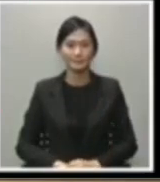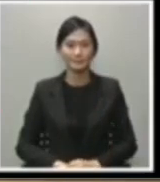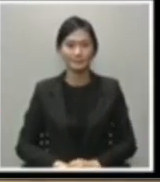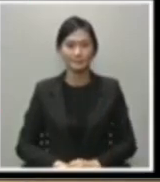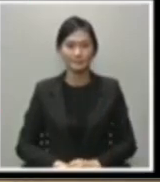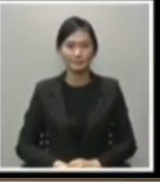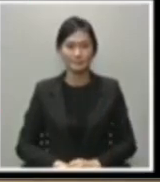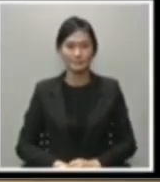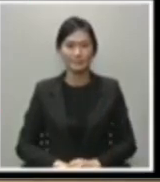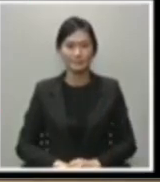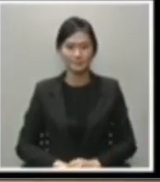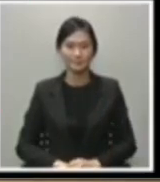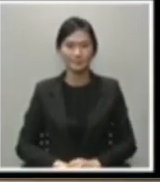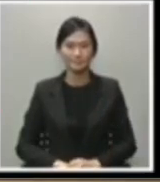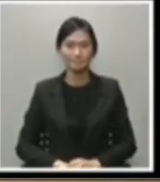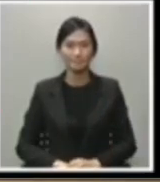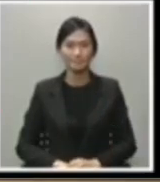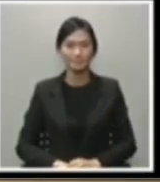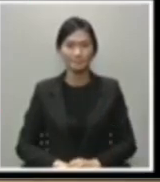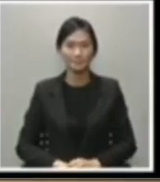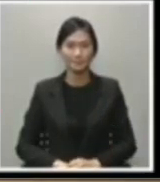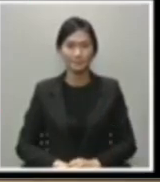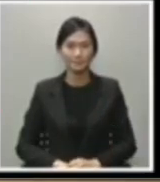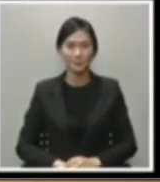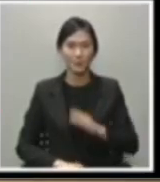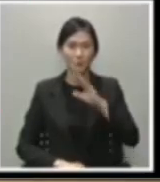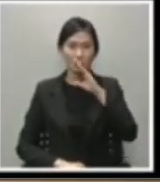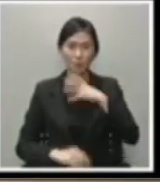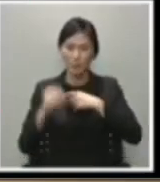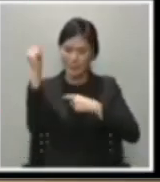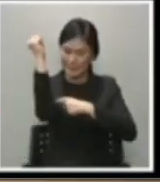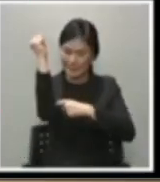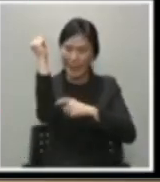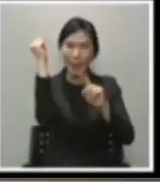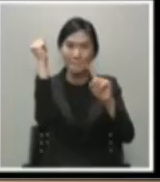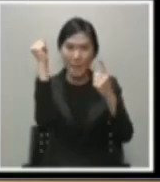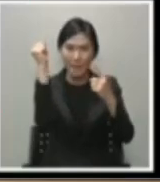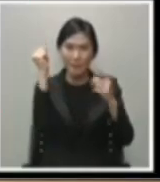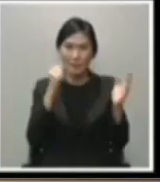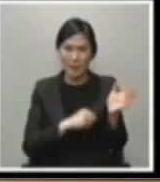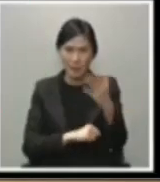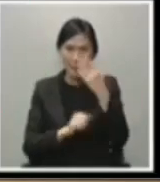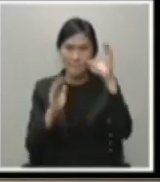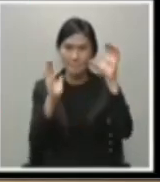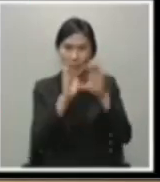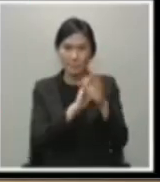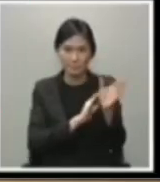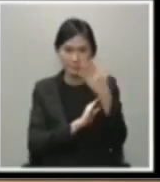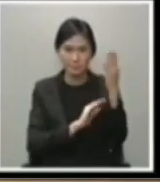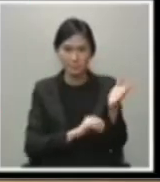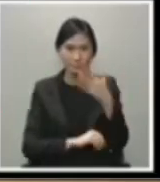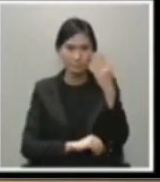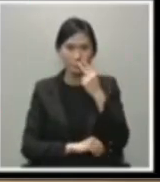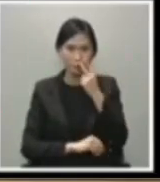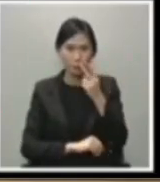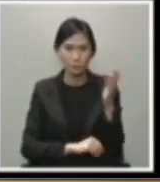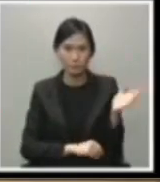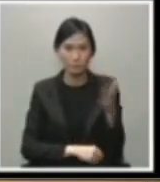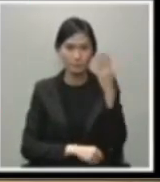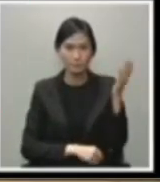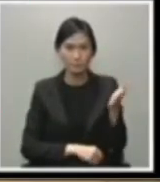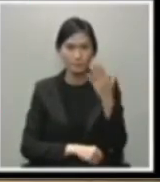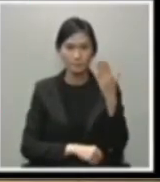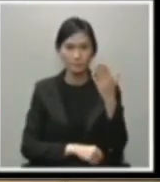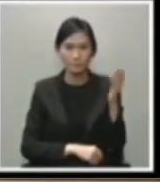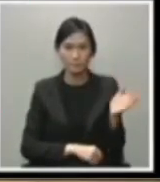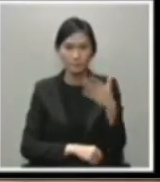ในขณะเดียวกันท่านประธานครับเมื่อเราปลูกยางใหม่เลื่อนอีกครับเมื่อเราเลื่อนไปเลยสวนยางครับ